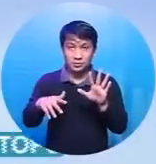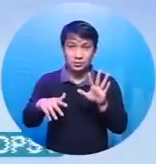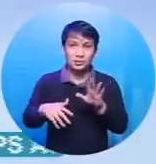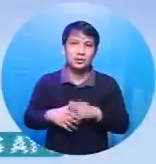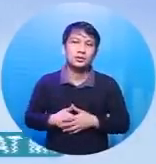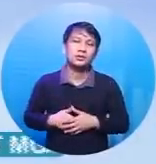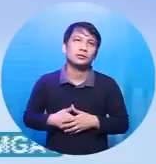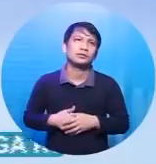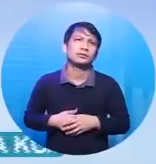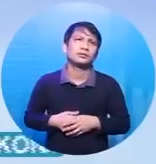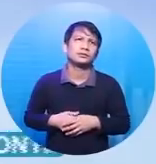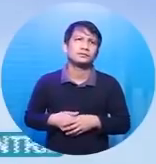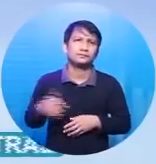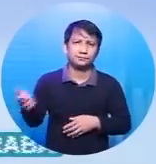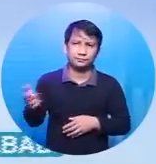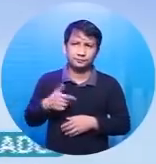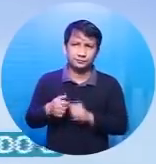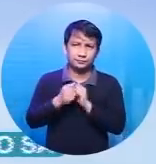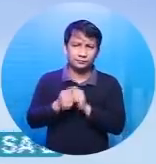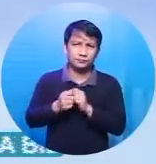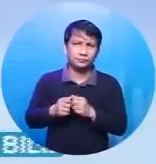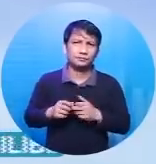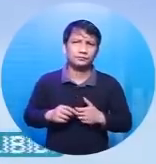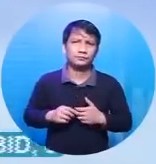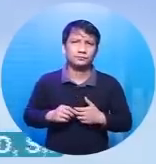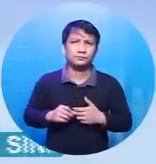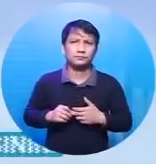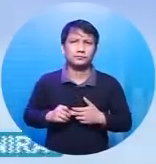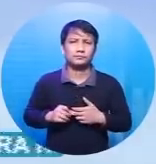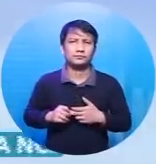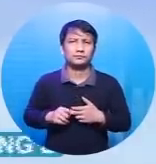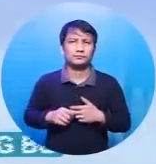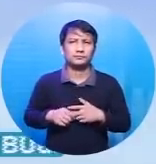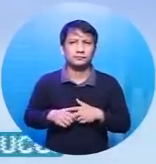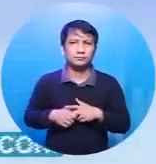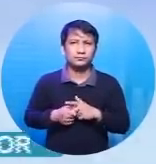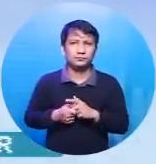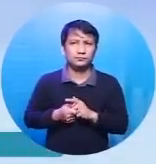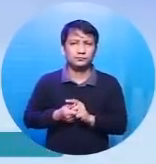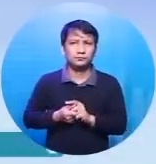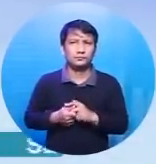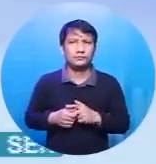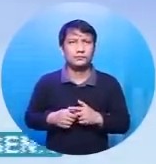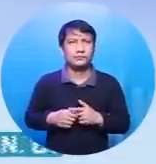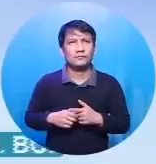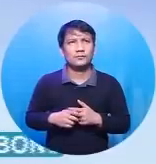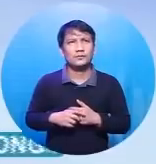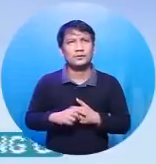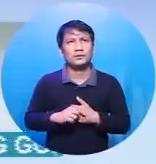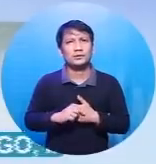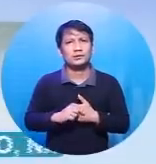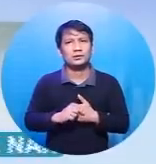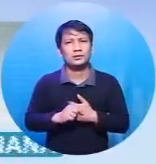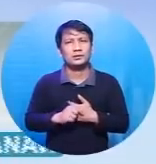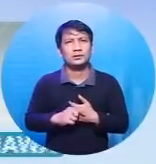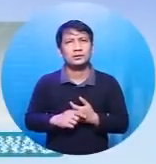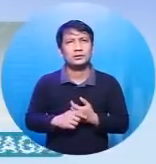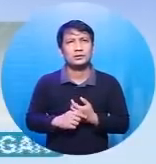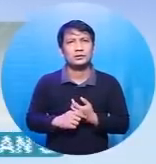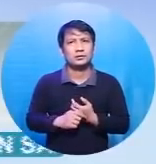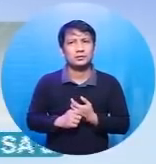siyempre, nandito na yung ating katulong kaagapay. Ay!